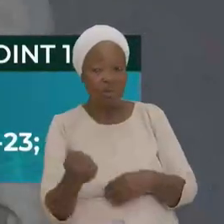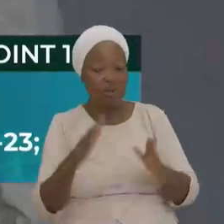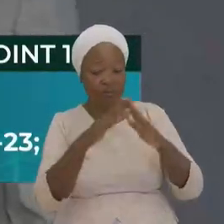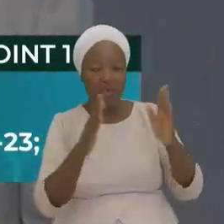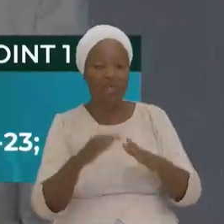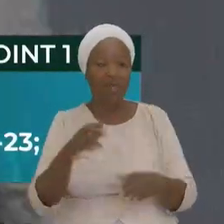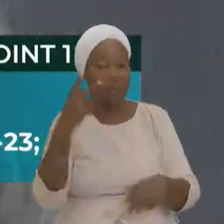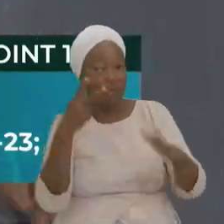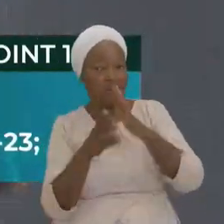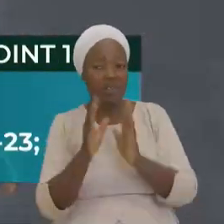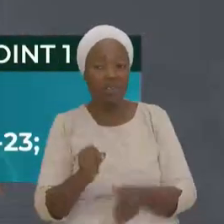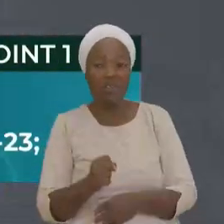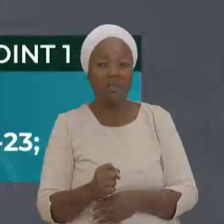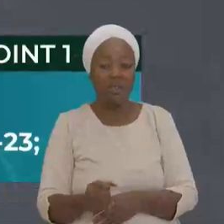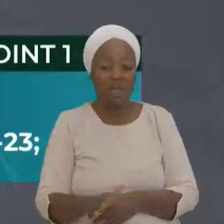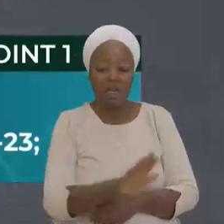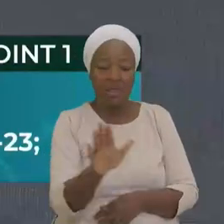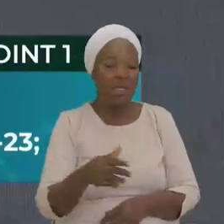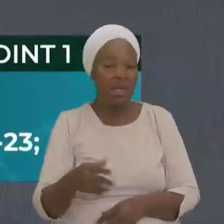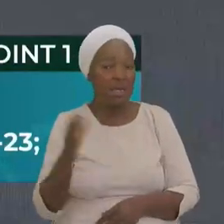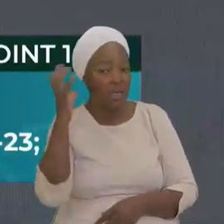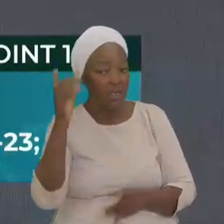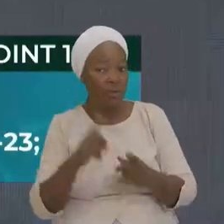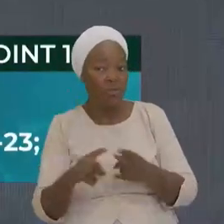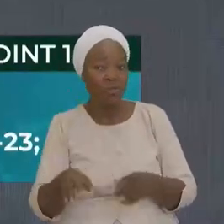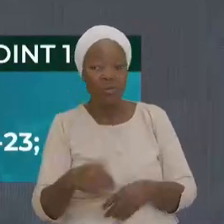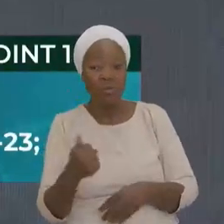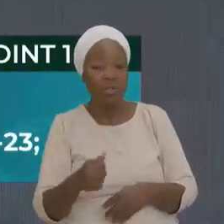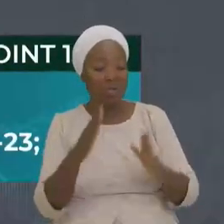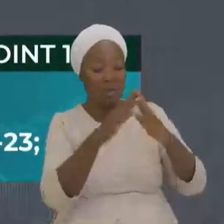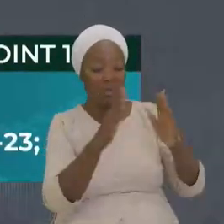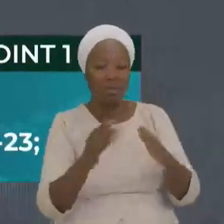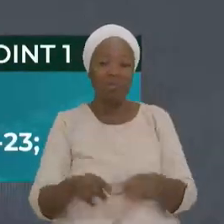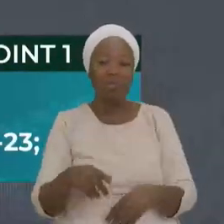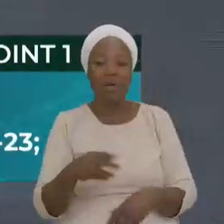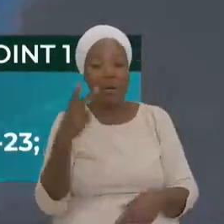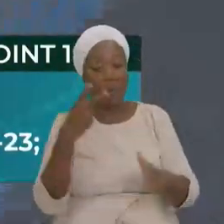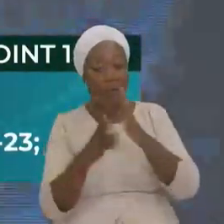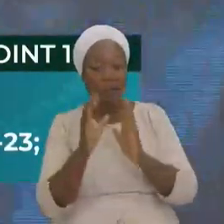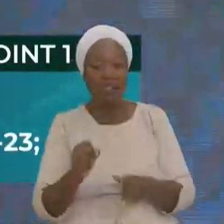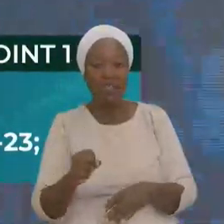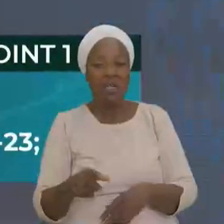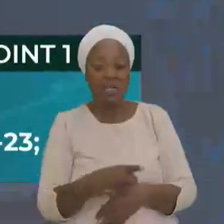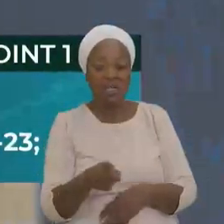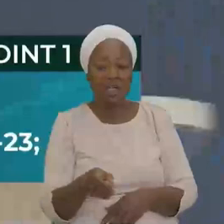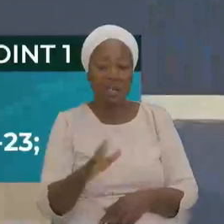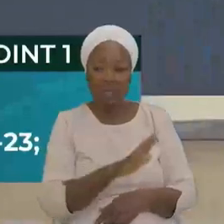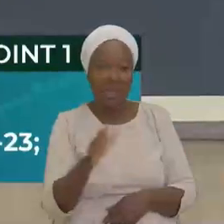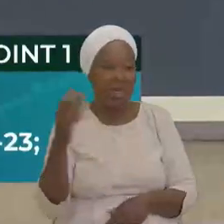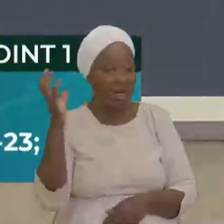Ils écoutent les prophètes des villages là-bas. Ils écoutent les prophètes des